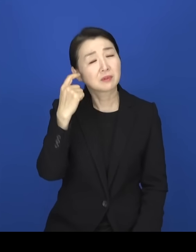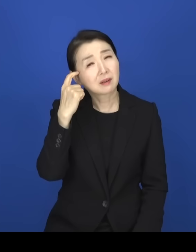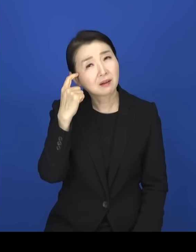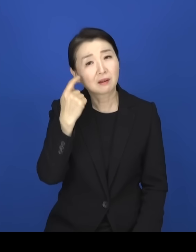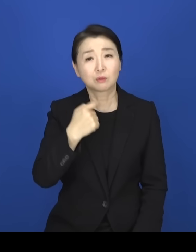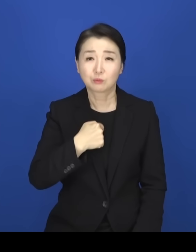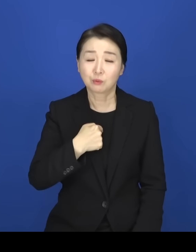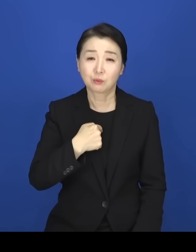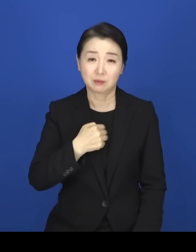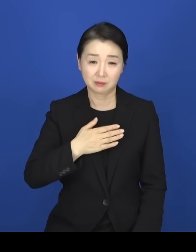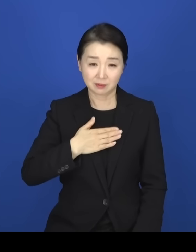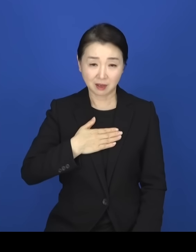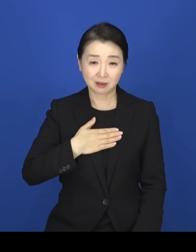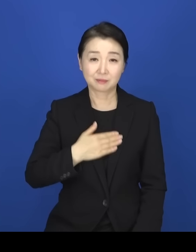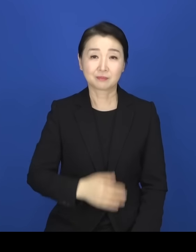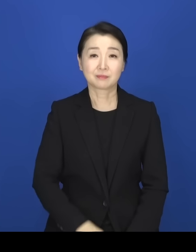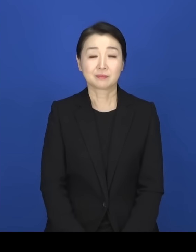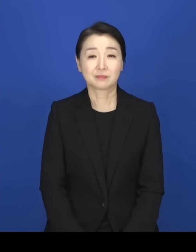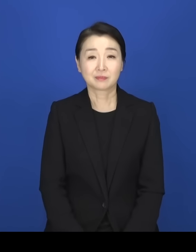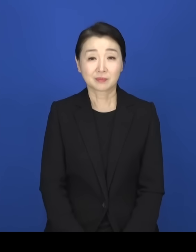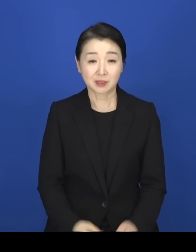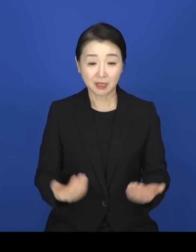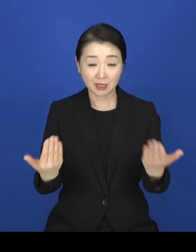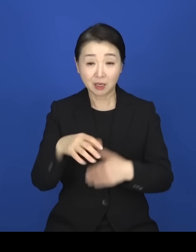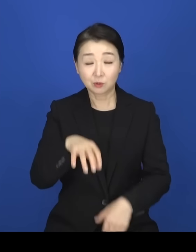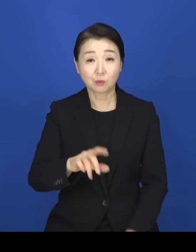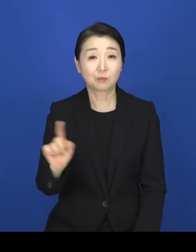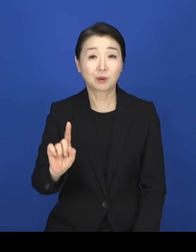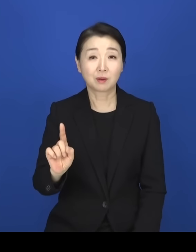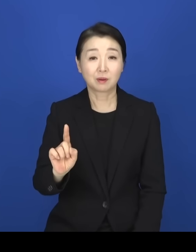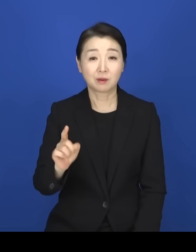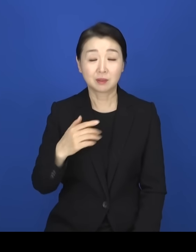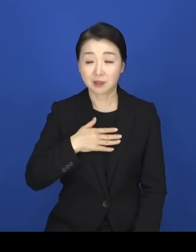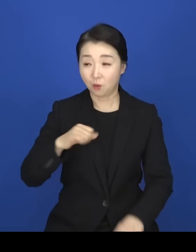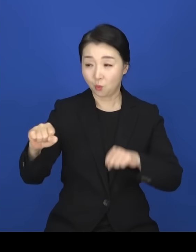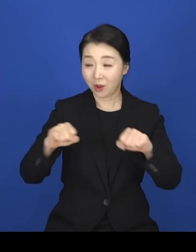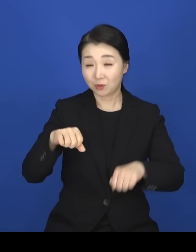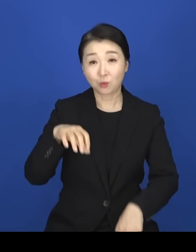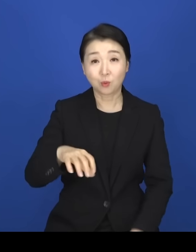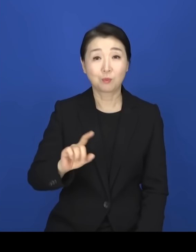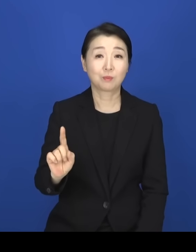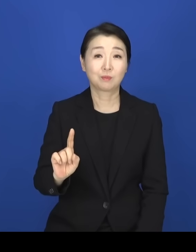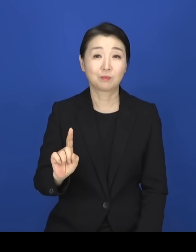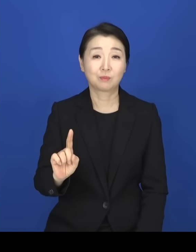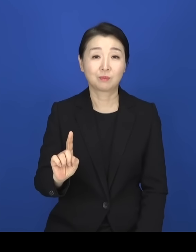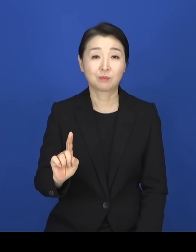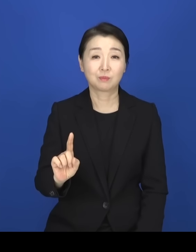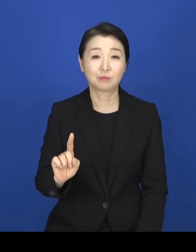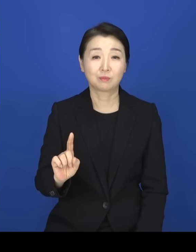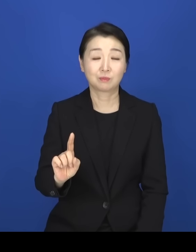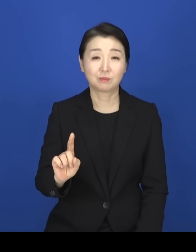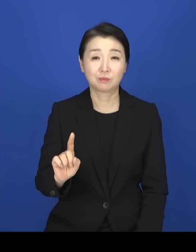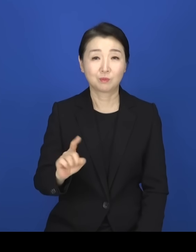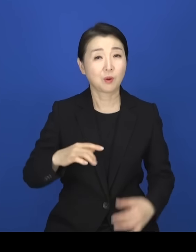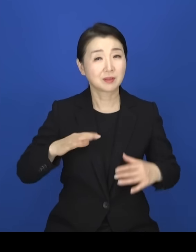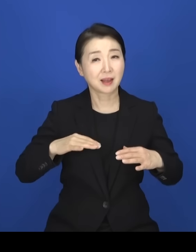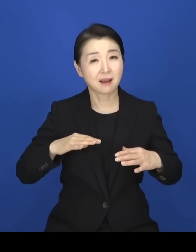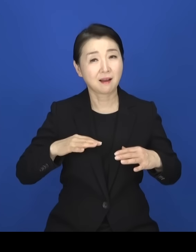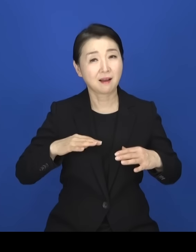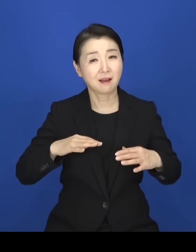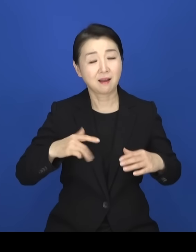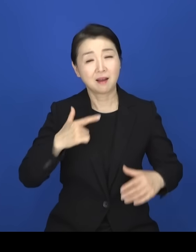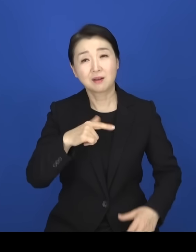아니면 나한테 뭐 내가 하는 일터에서 내 활동 영역에서 네. 좀 큰 자랑거리가